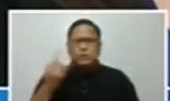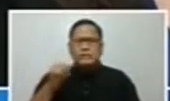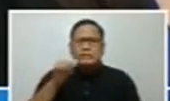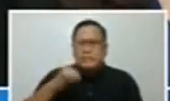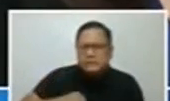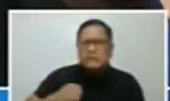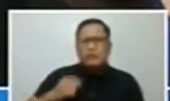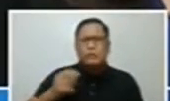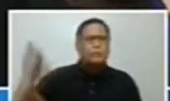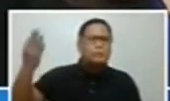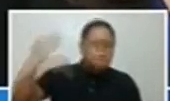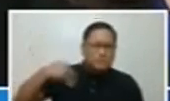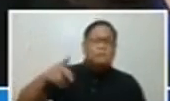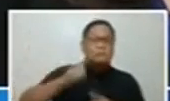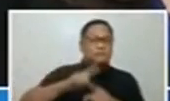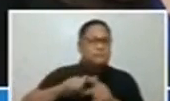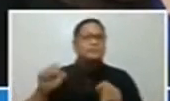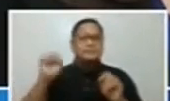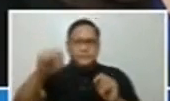tao doon?